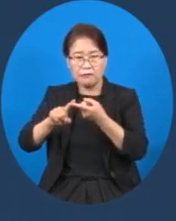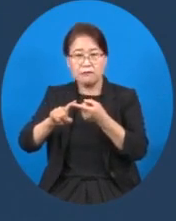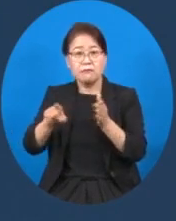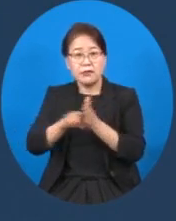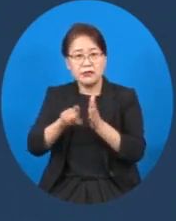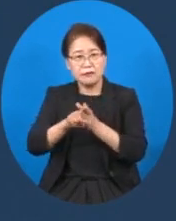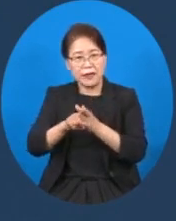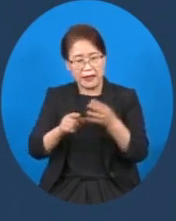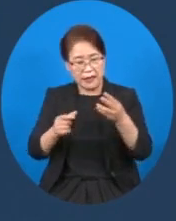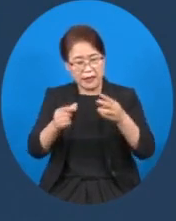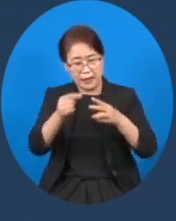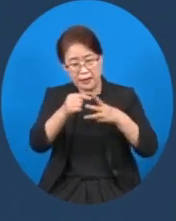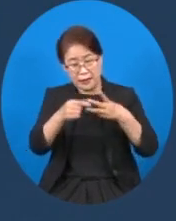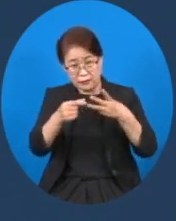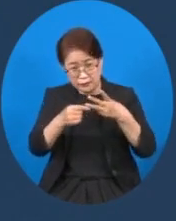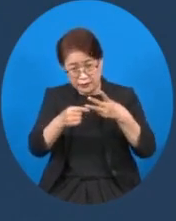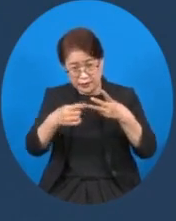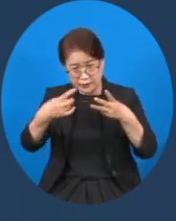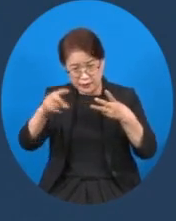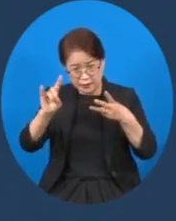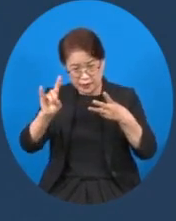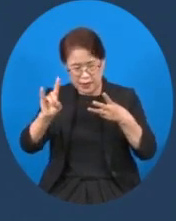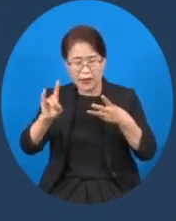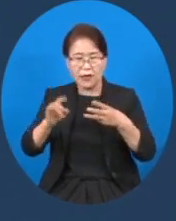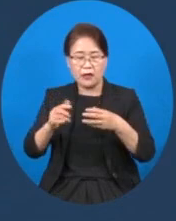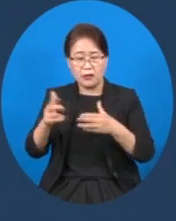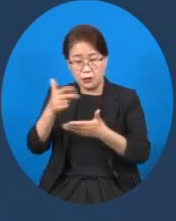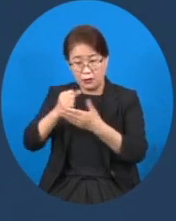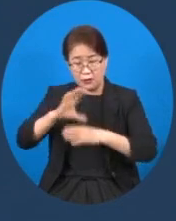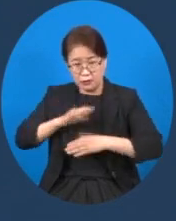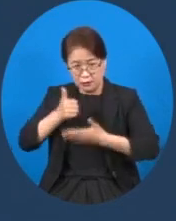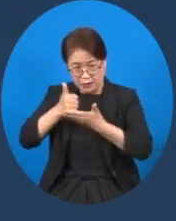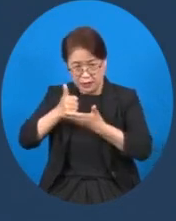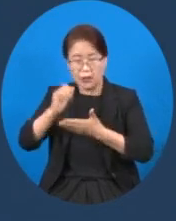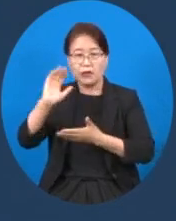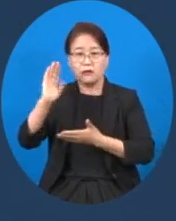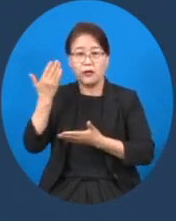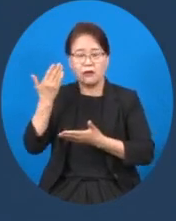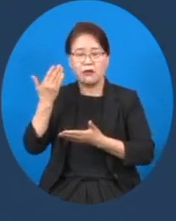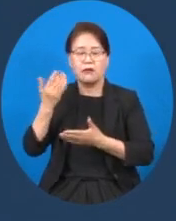믿음의 3대가 항상 여호와를 경외하는 삶을 살아가게 되면